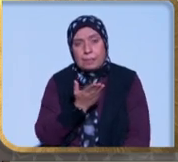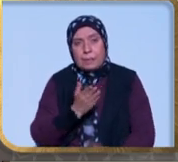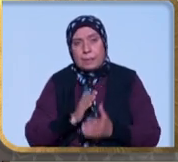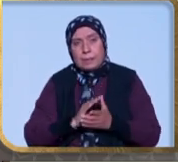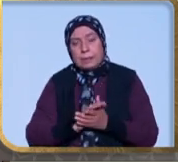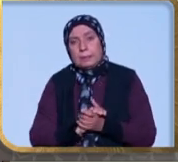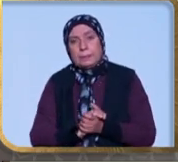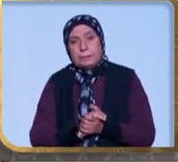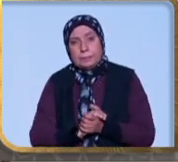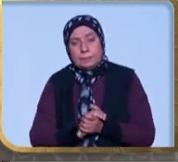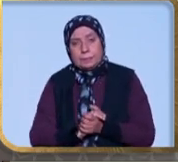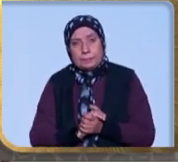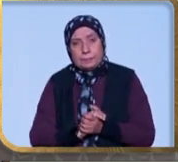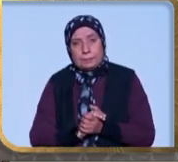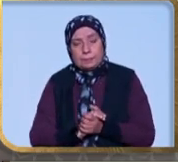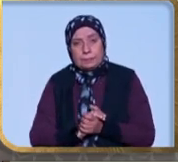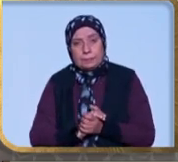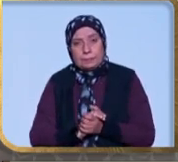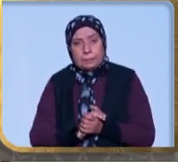يسمعون بها،